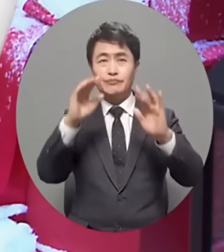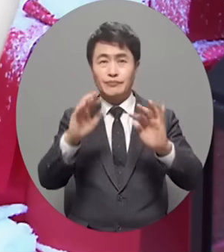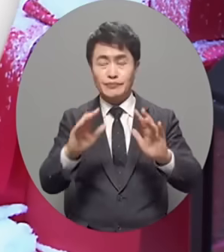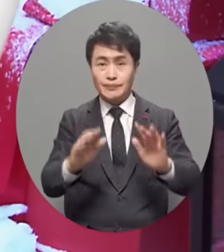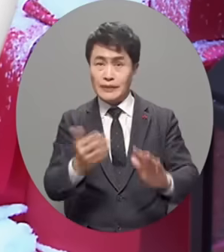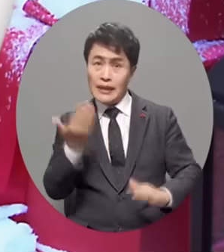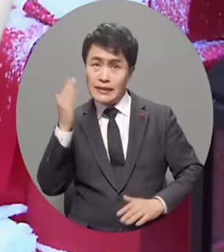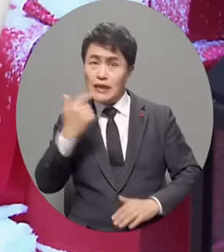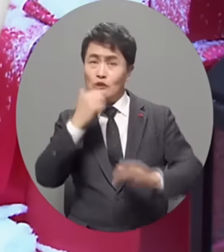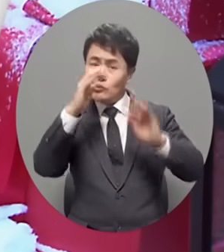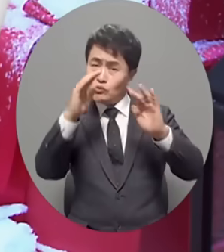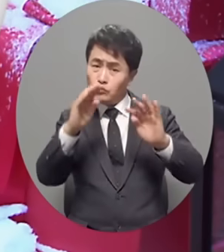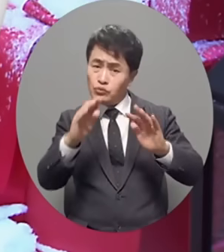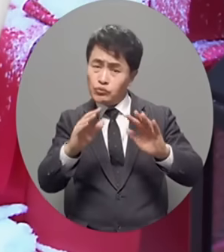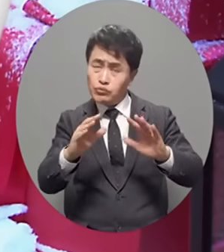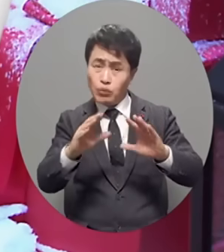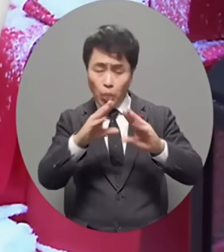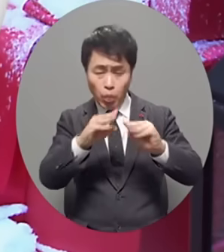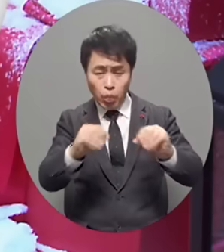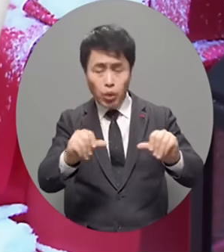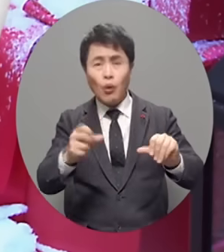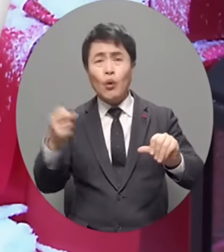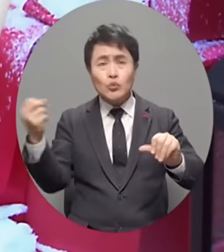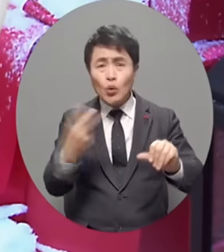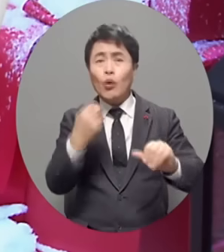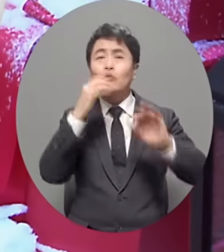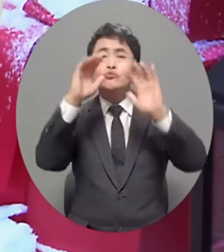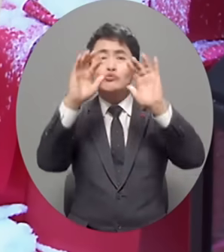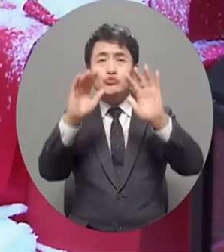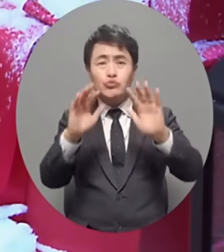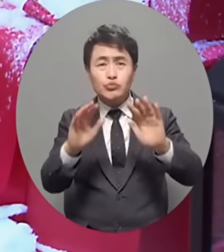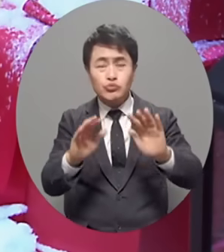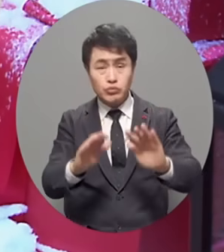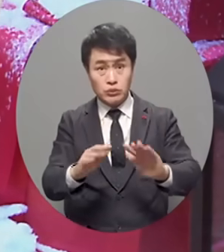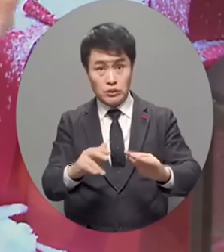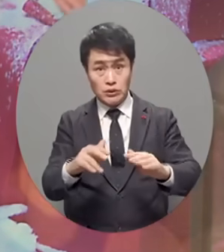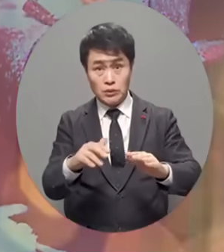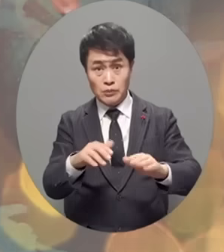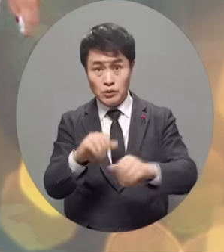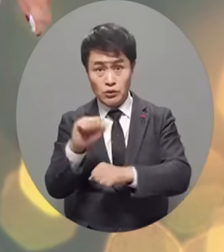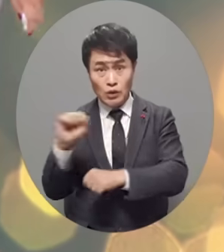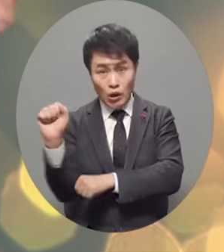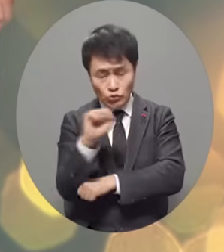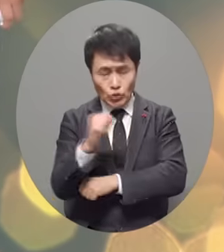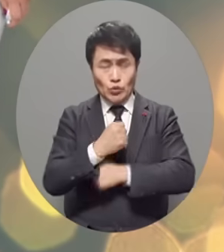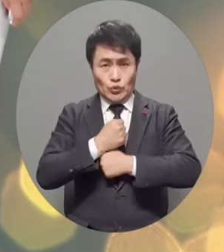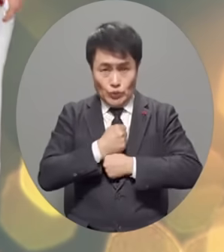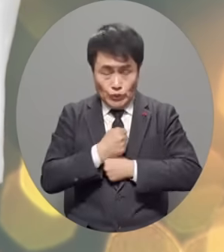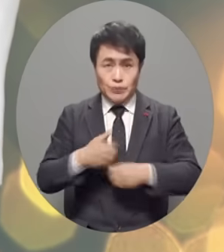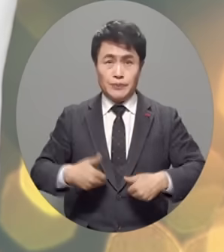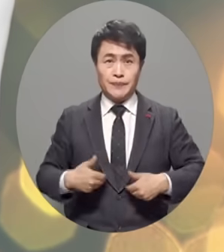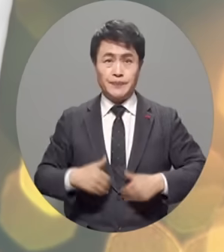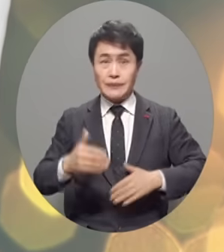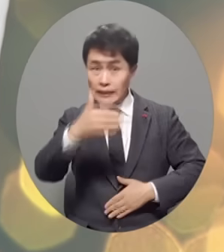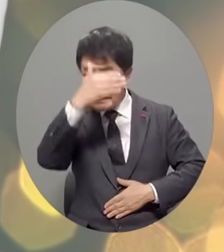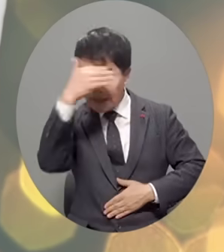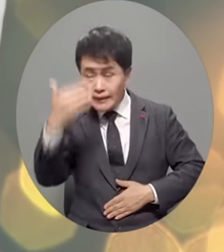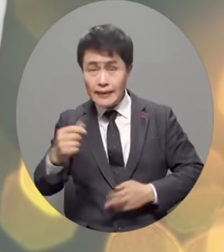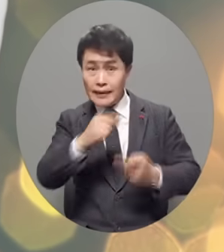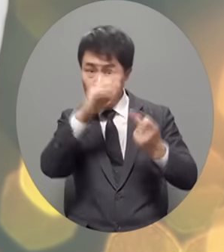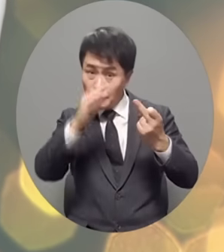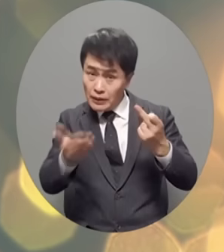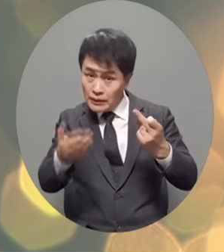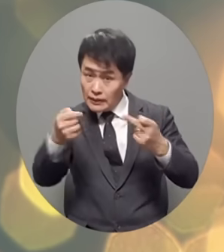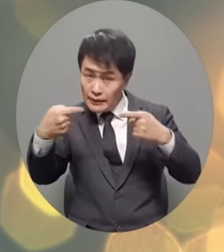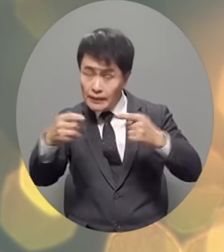최근에 내린 눈이 녹을 새도 없이 또 눈 소식이 있는 만큼 교통안전에 각별히 유의하셔야겠습니다. 다행히 연말 연시에도